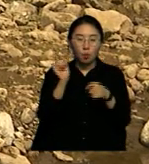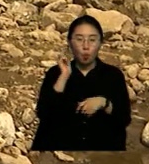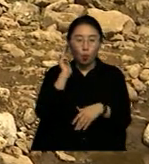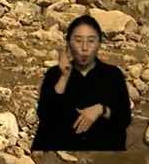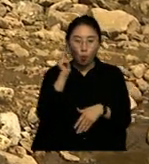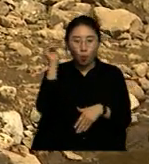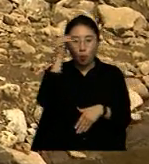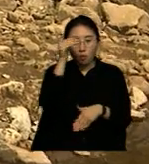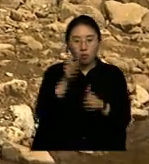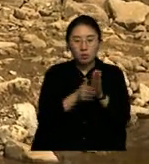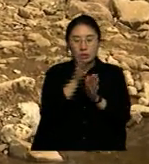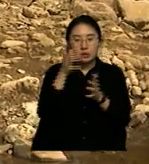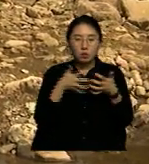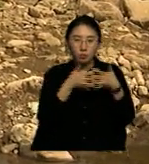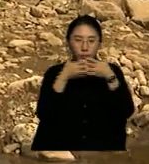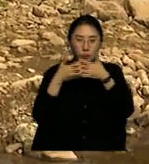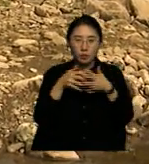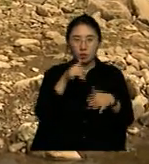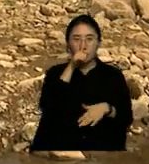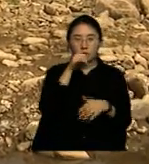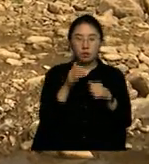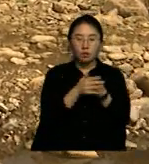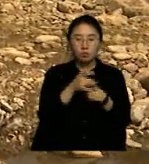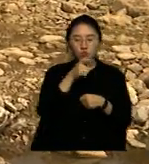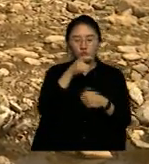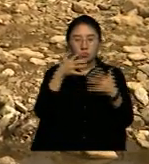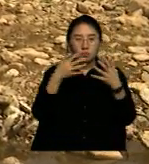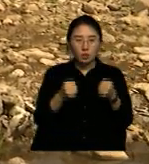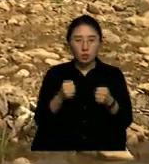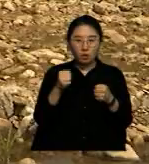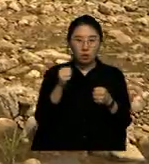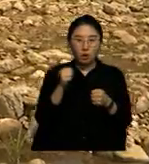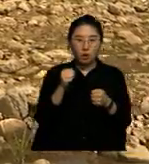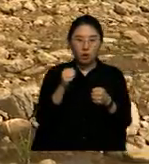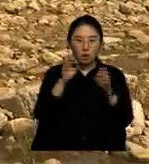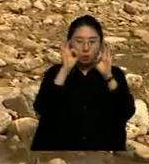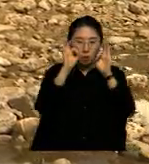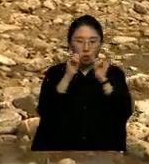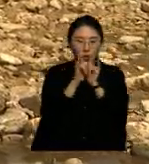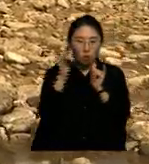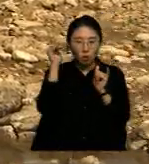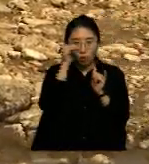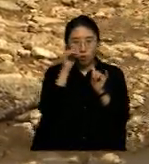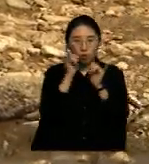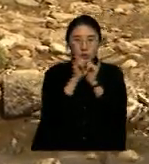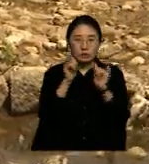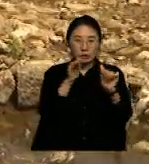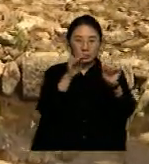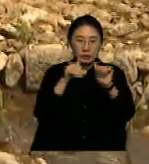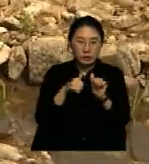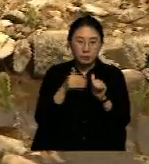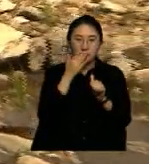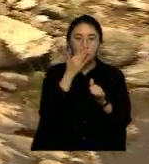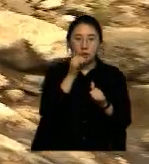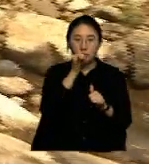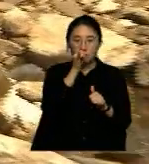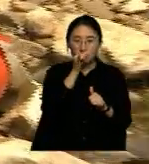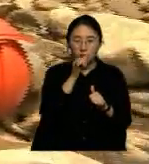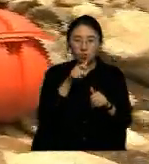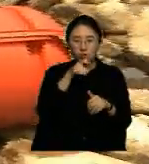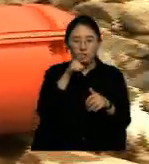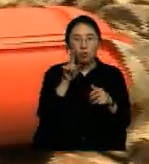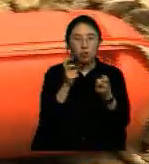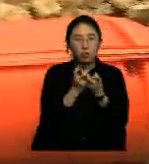각종 관광시설들이 밀집해 있습니다. 따라서 물이 많아야 관광객들이 모일 텐데요. 상인들은 물막이 시설을 동원해 가면서